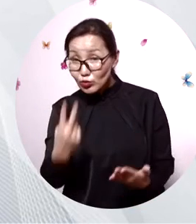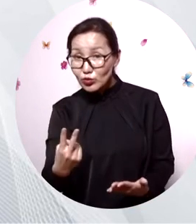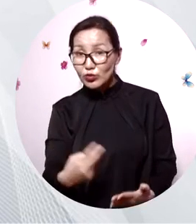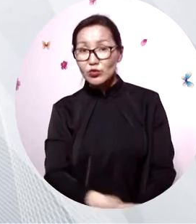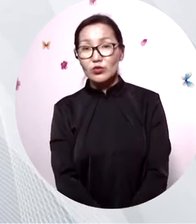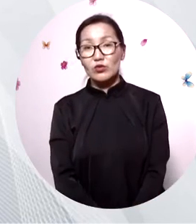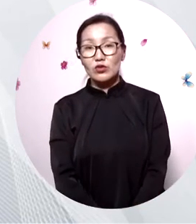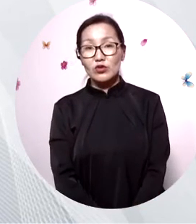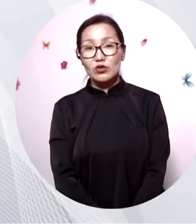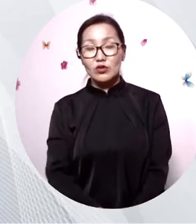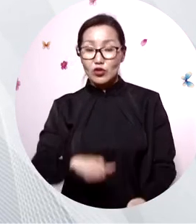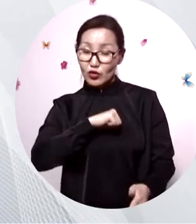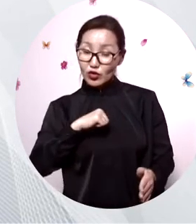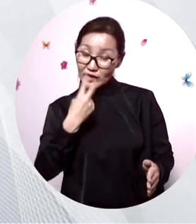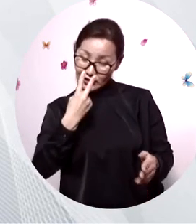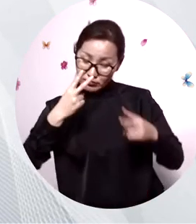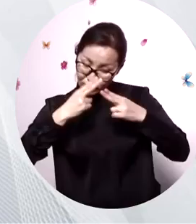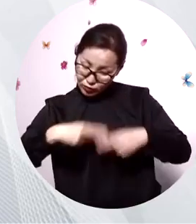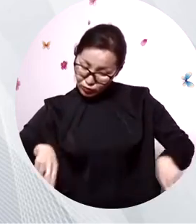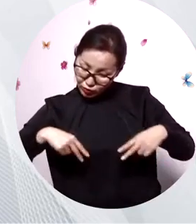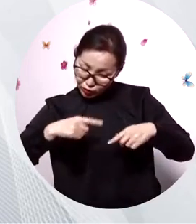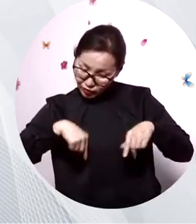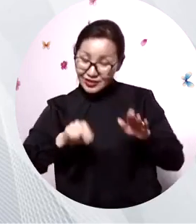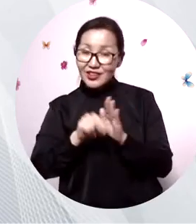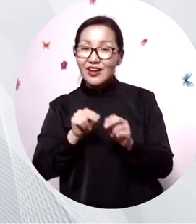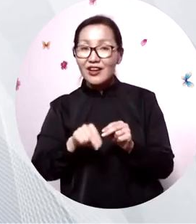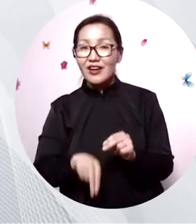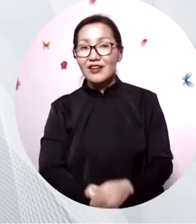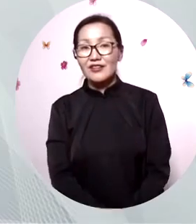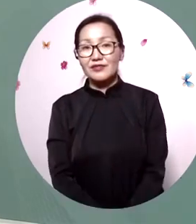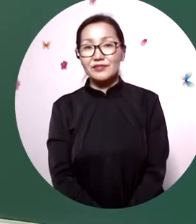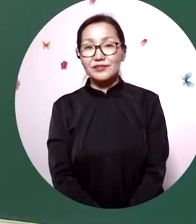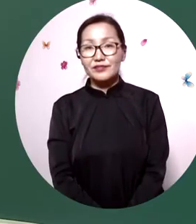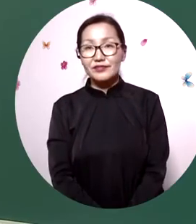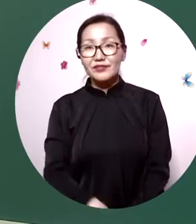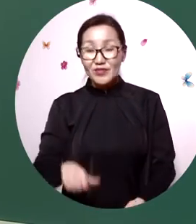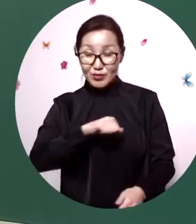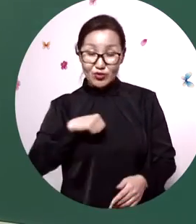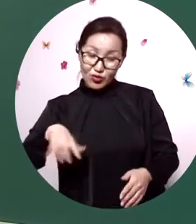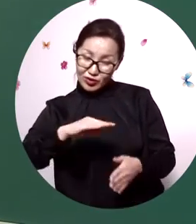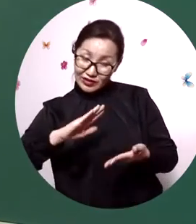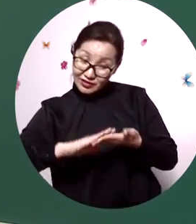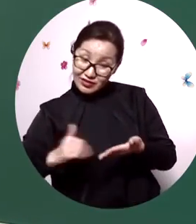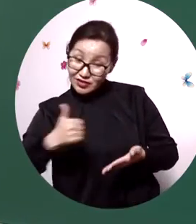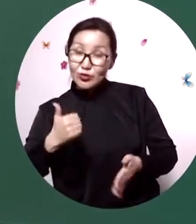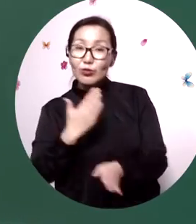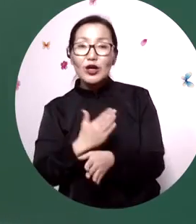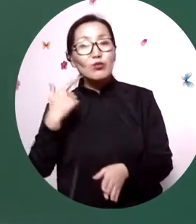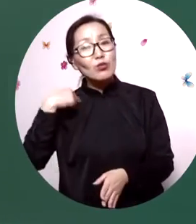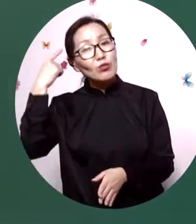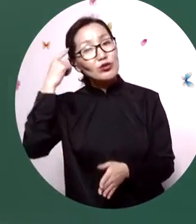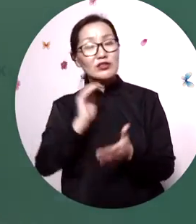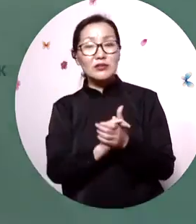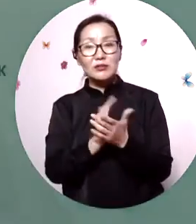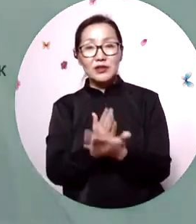Гэт өөрийгөө шалгаараа. За манай хүүхдэд хийж амжсан байх гэж бодож байна багш нь.